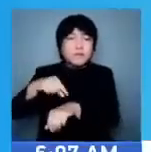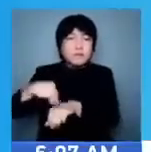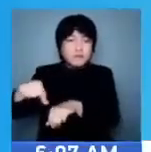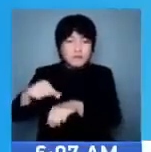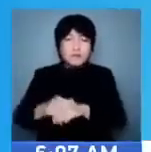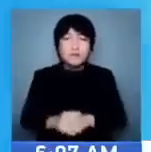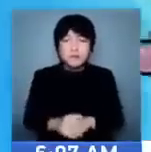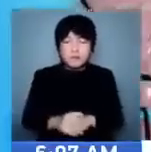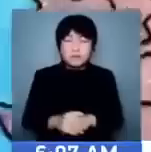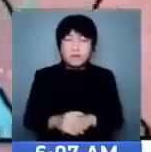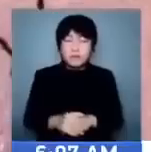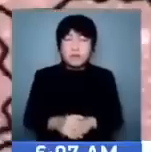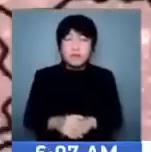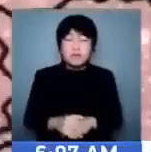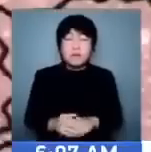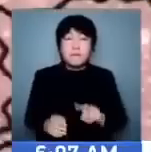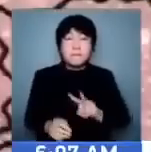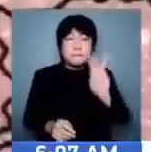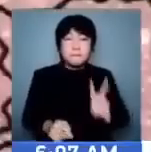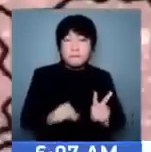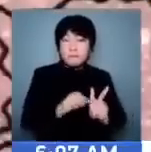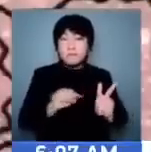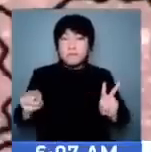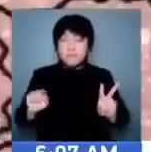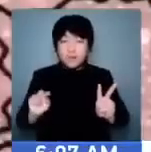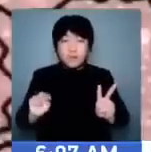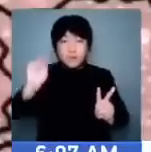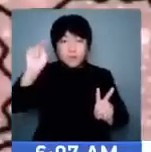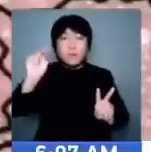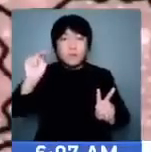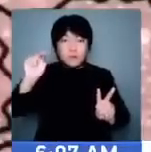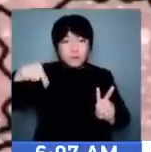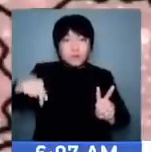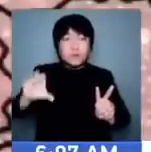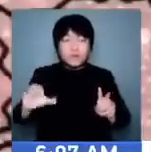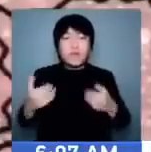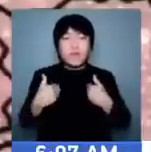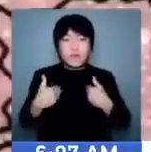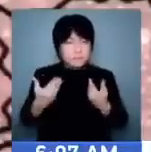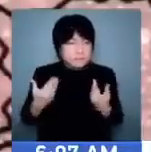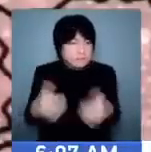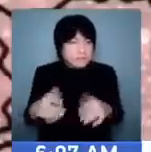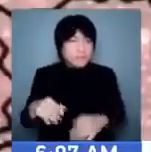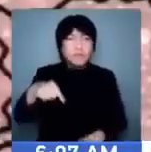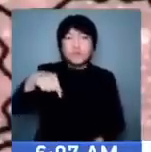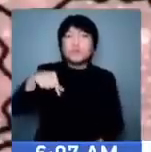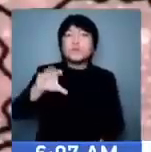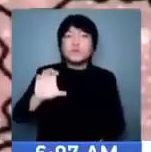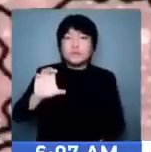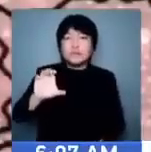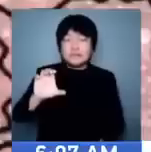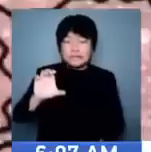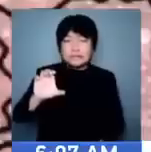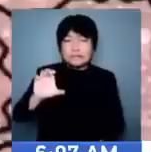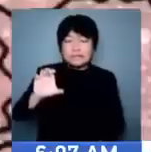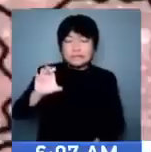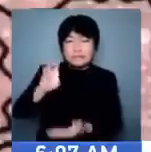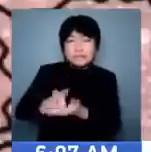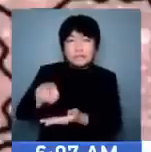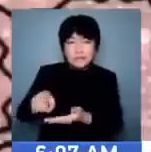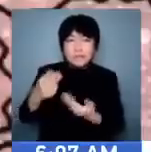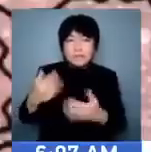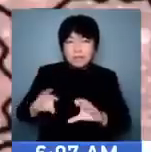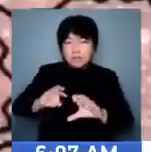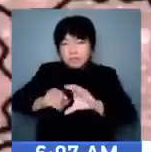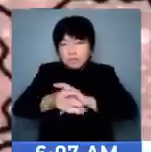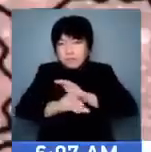sa North Avenue Station sa Quezon City, nasa 200 metro na ang nabubutas. Ang susunod na istasyon na tutumbukin ito ay sa Quirino